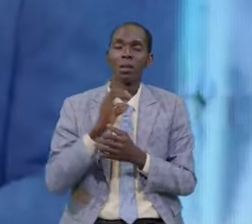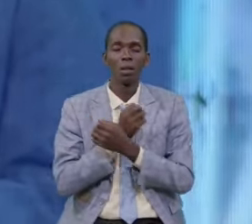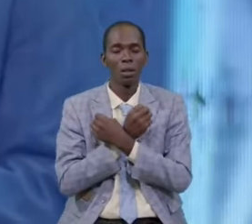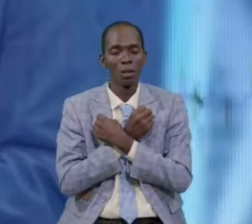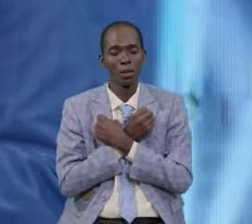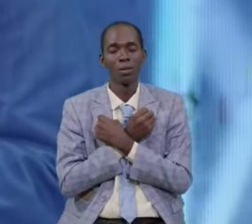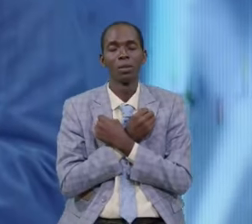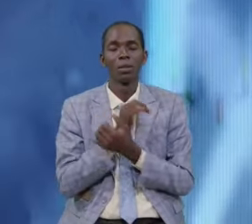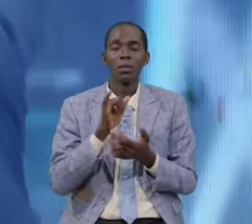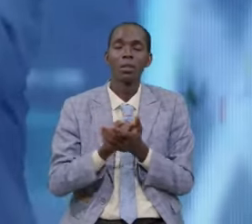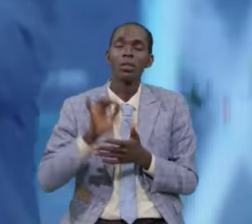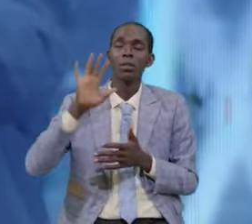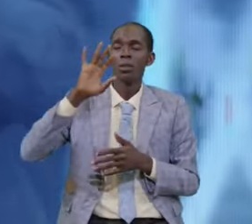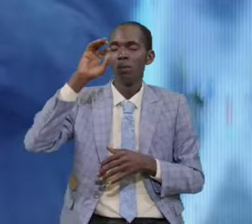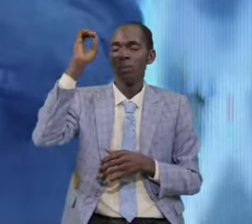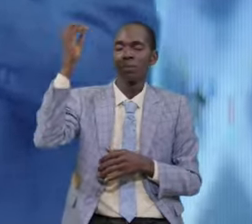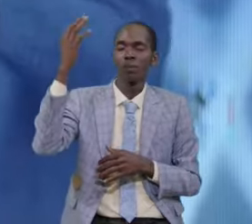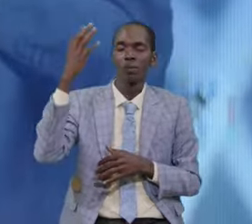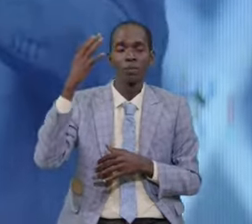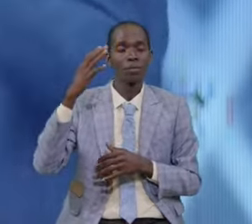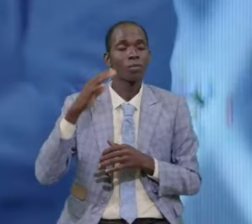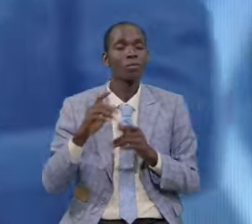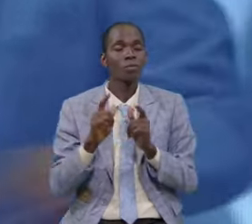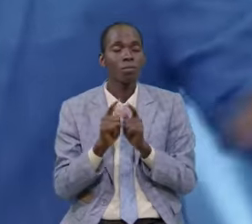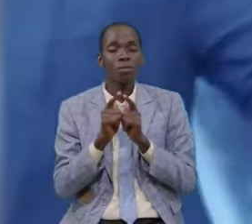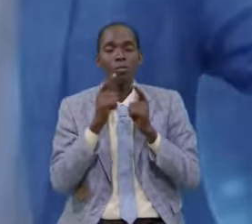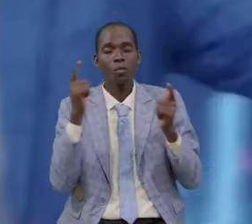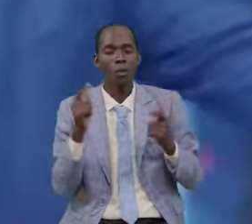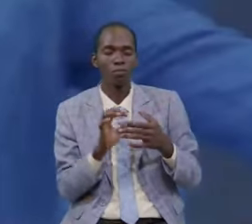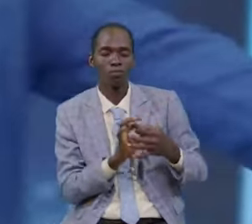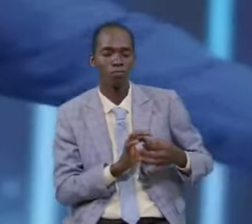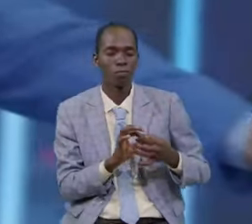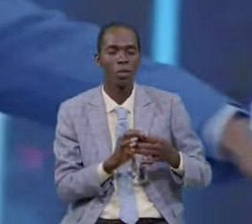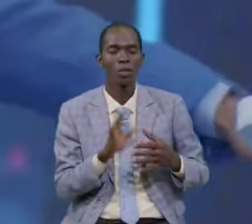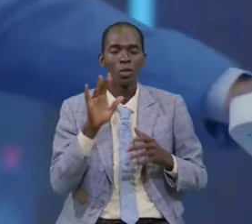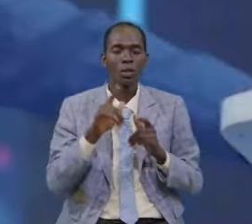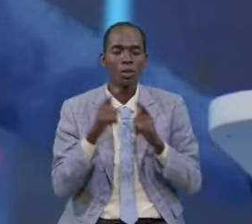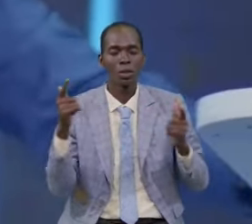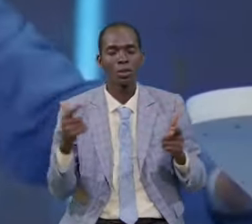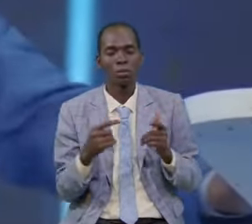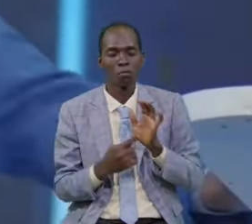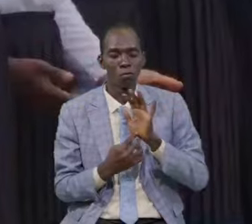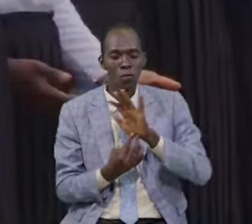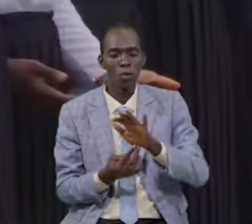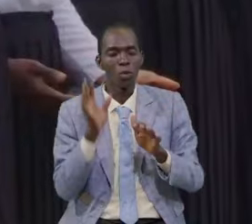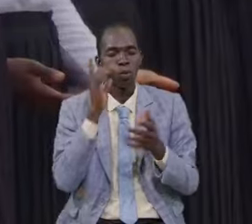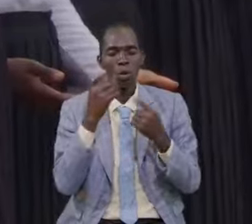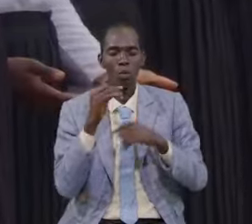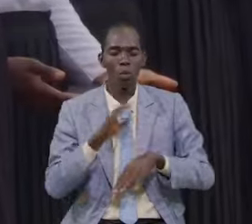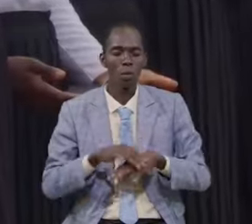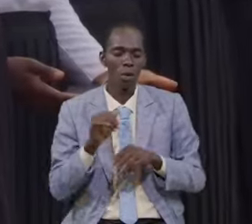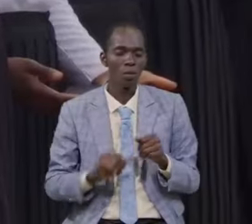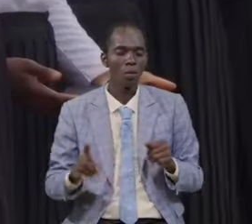pour que ta grande compassion, pour que la grande manifestation vienne sur chaque vie en